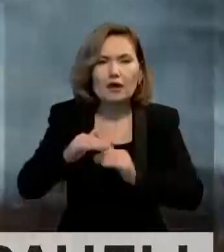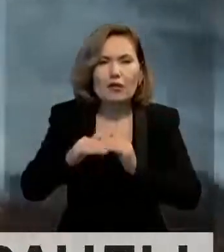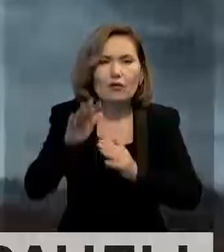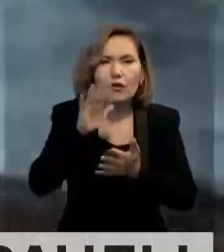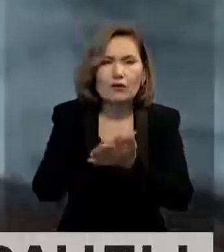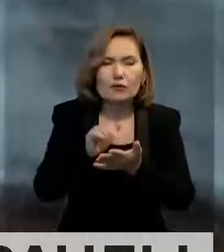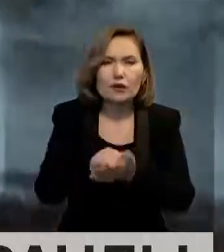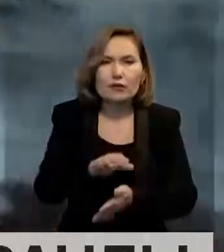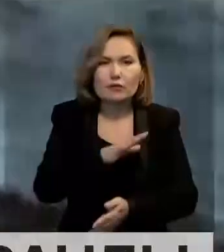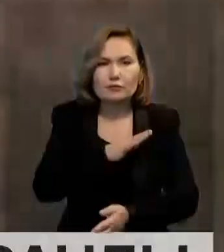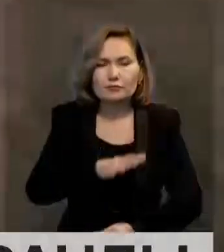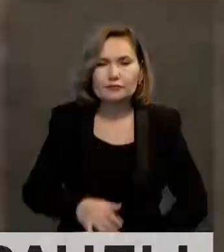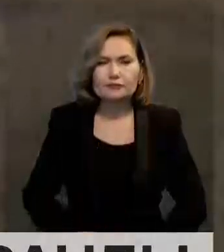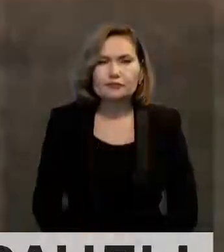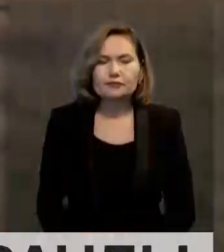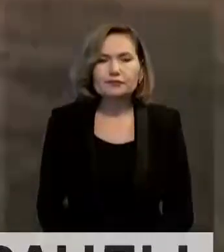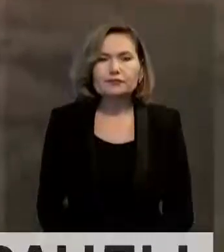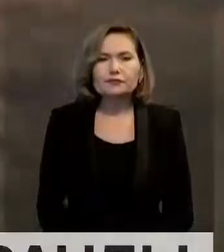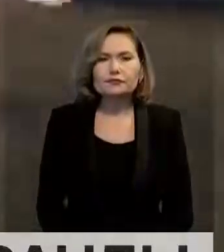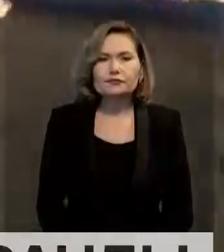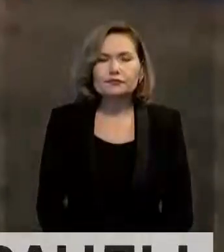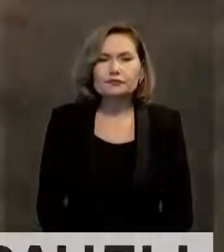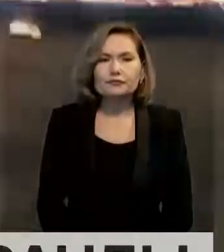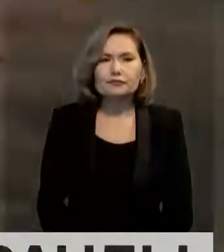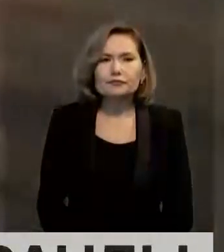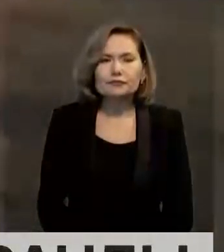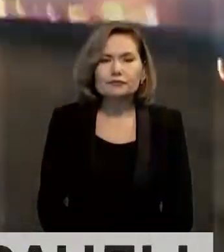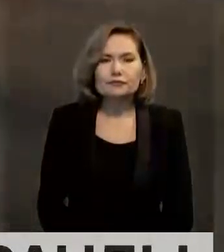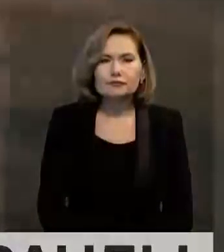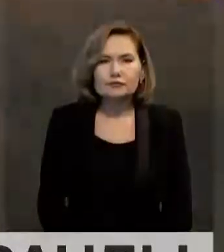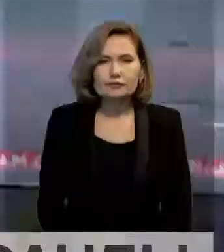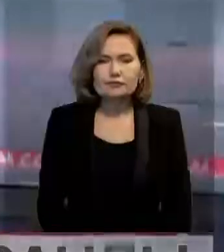жанып кетті. Эльмира Ахметова, Дмитрий Пыхтин, Өскемен, хабар 24.